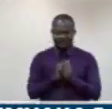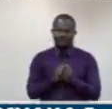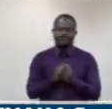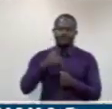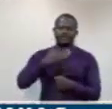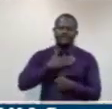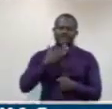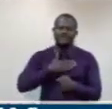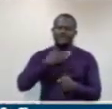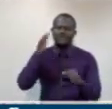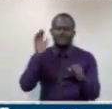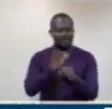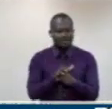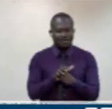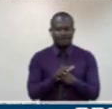narishimye cyane